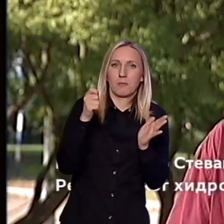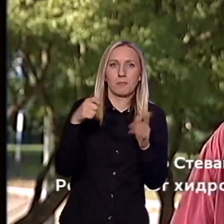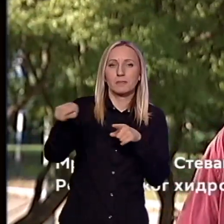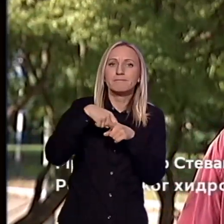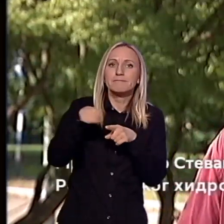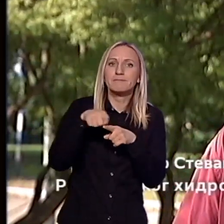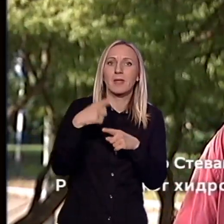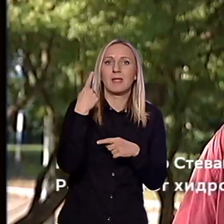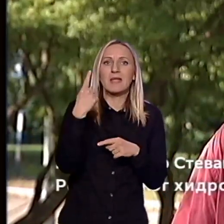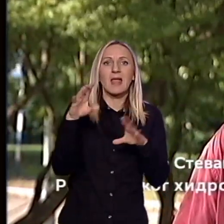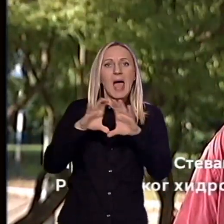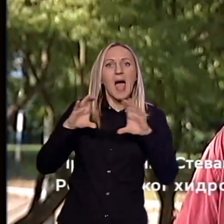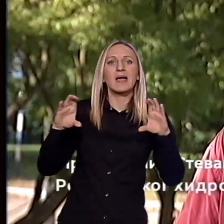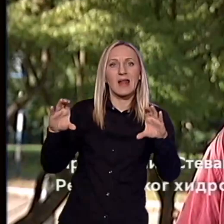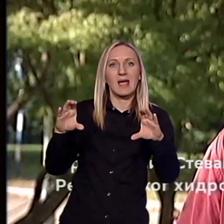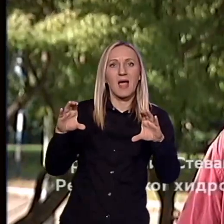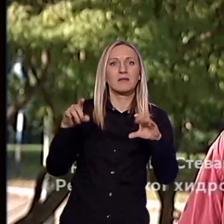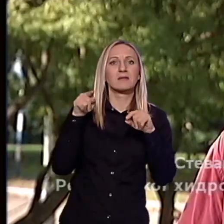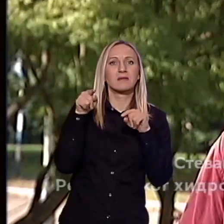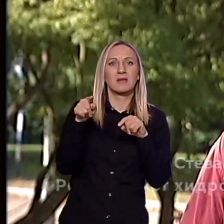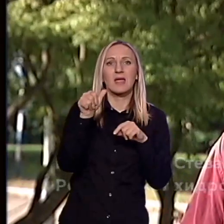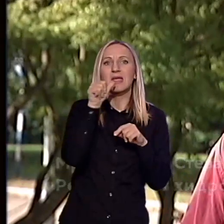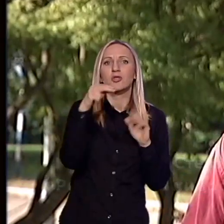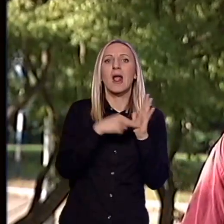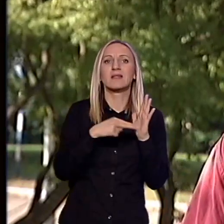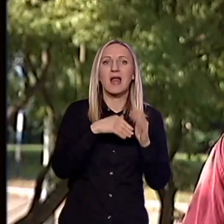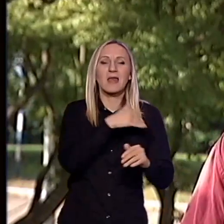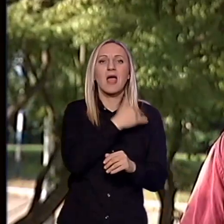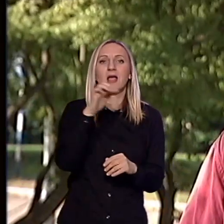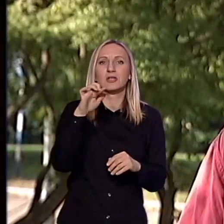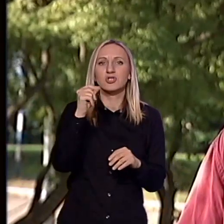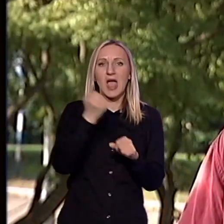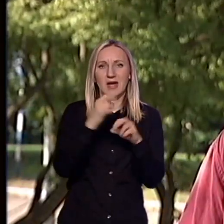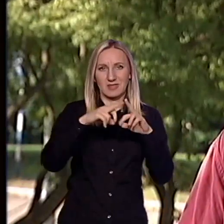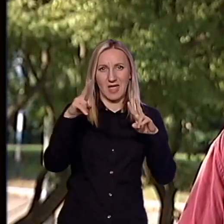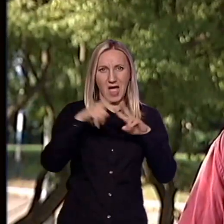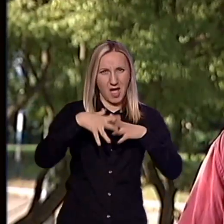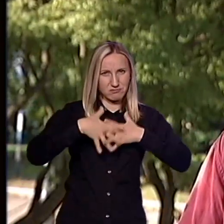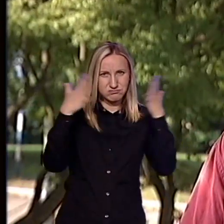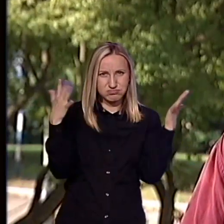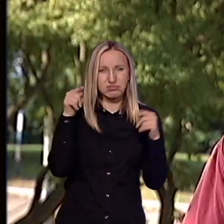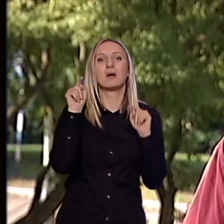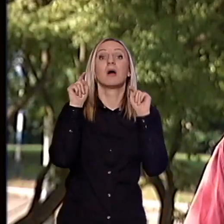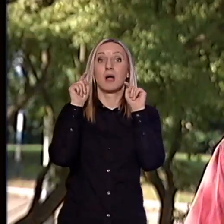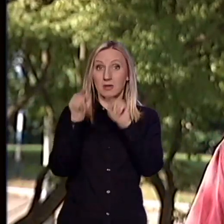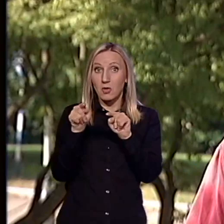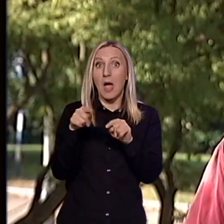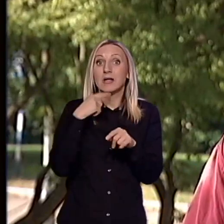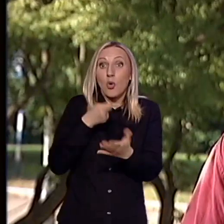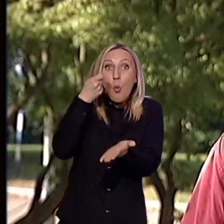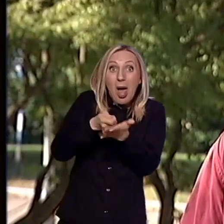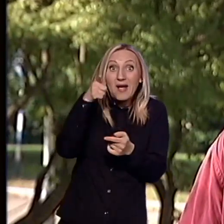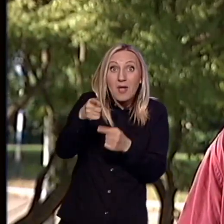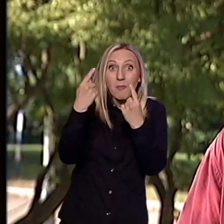osvežavanjem jednog agregata samo na hidroelektrani ZETAP. To znači da ulaganjem u